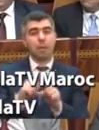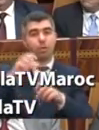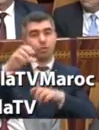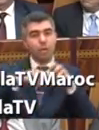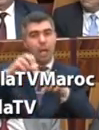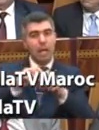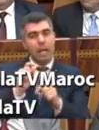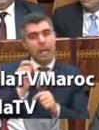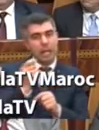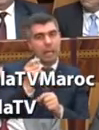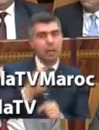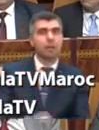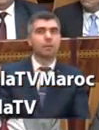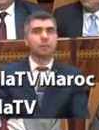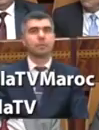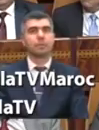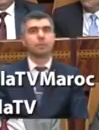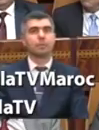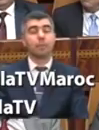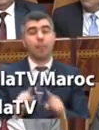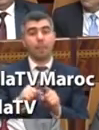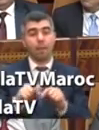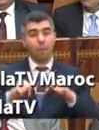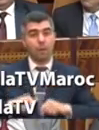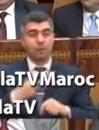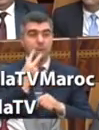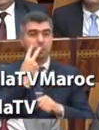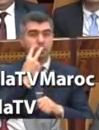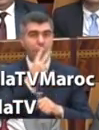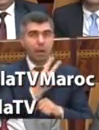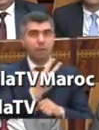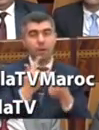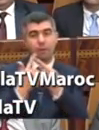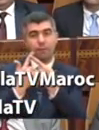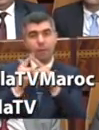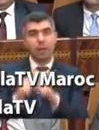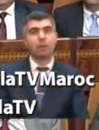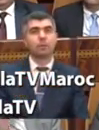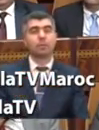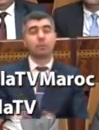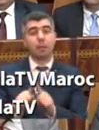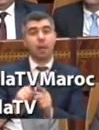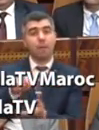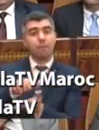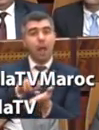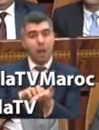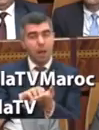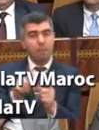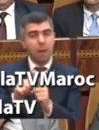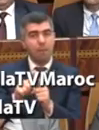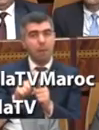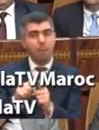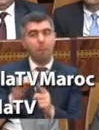التساقطات المطرية، لذا السيد الوزير تنشوفوا أنه ربما حان الوقت أنه للقفز من يعني الفلاحة العصرية إلى الفلاحة